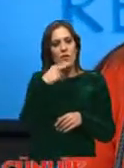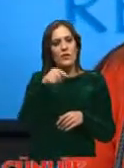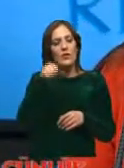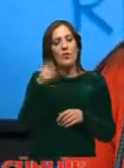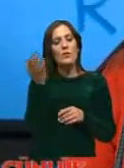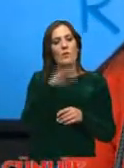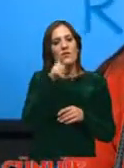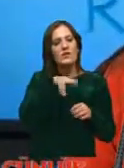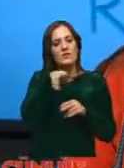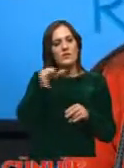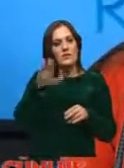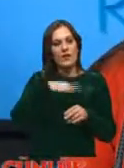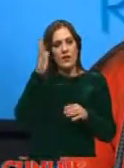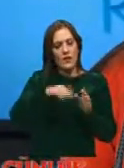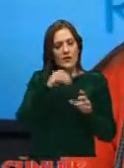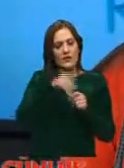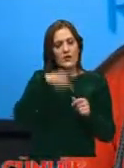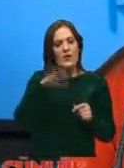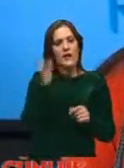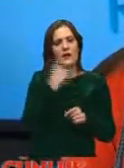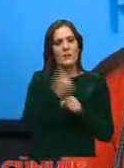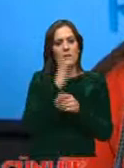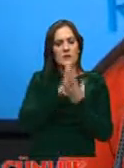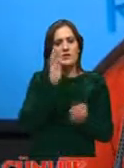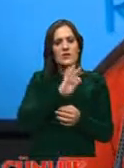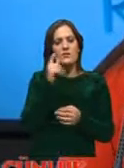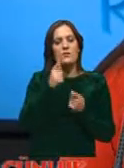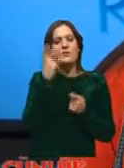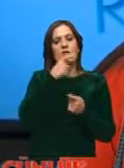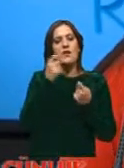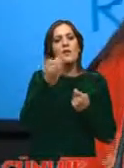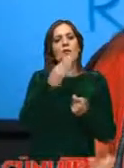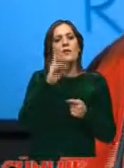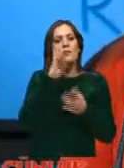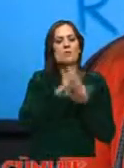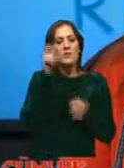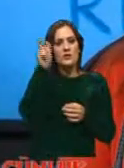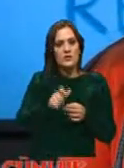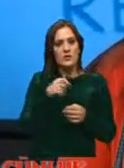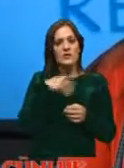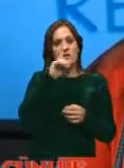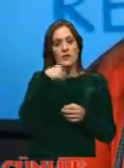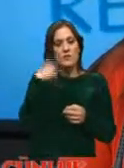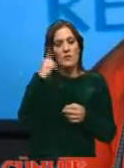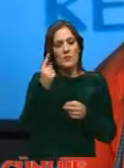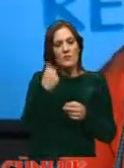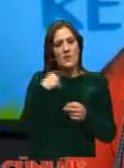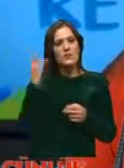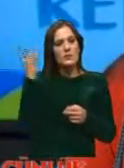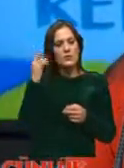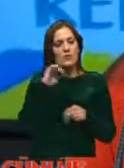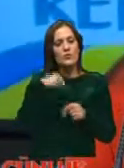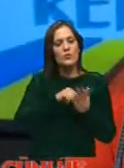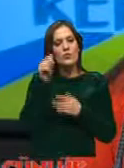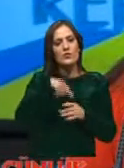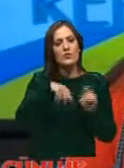Orada başka çizgiler var altta. Herhangi bir kişi, hiç müzik eğitimi almamış kişi, bir kişi sadece kulağını biraz kabarttığında bütün o